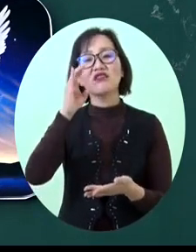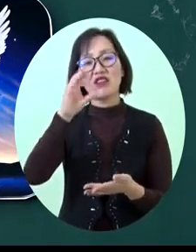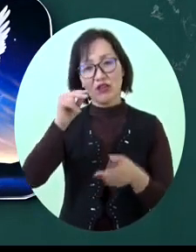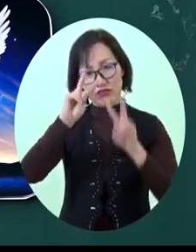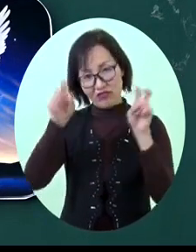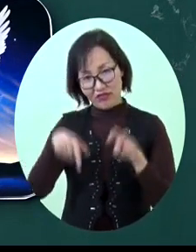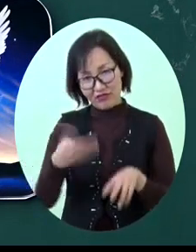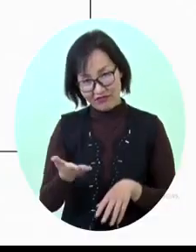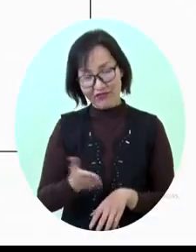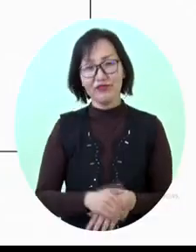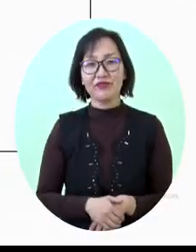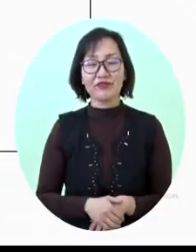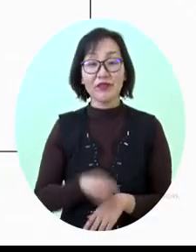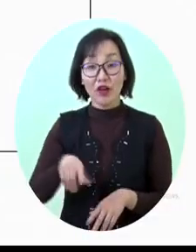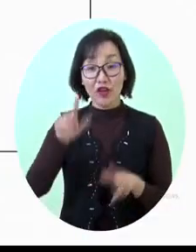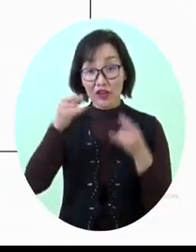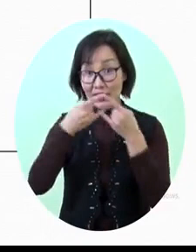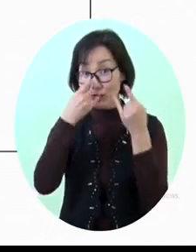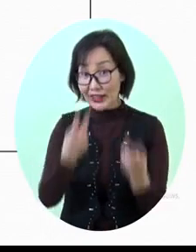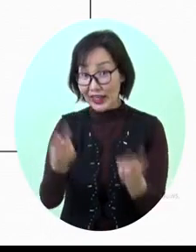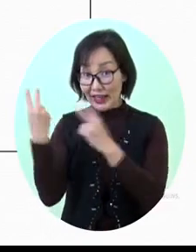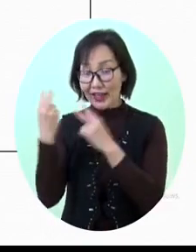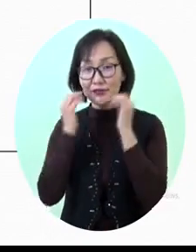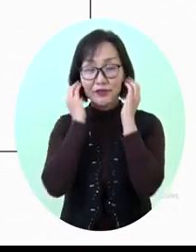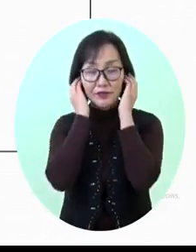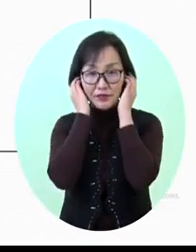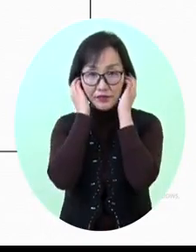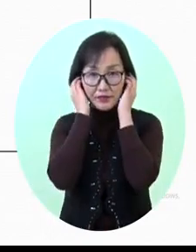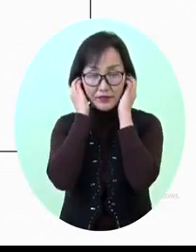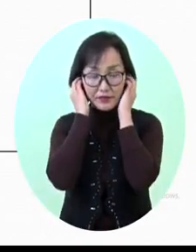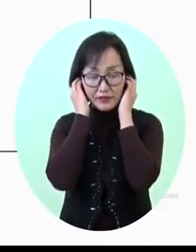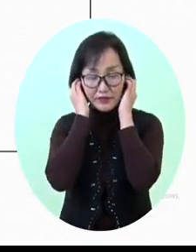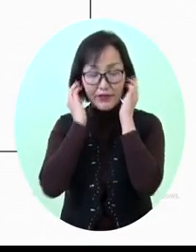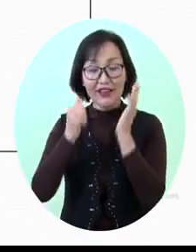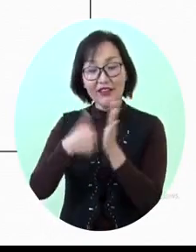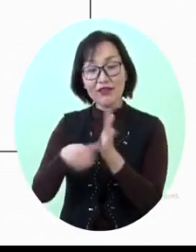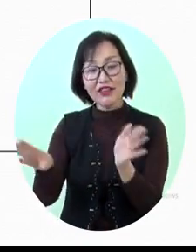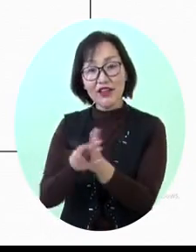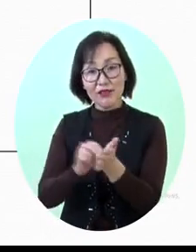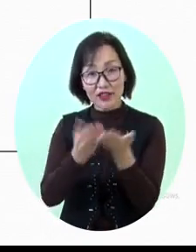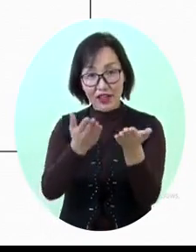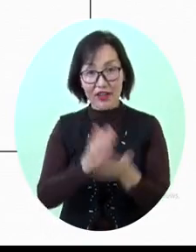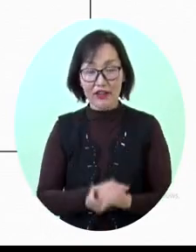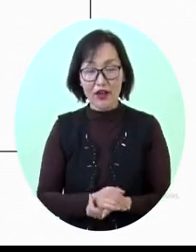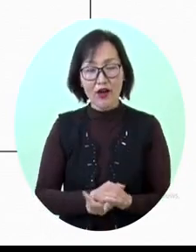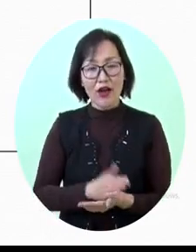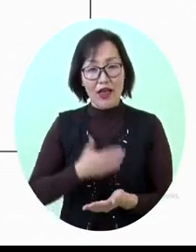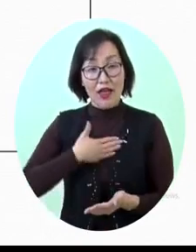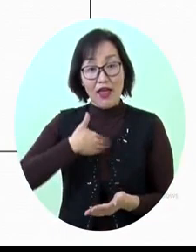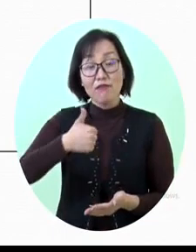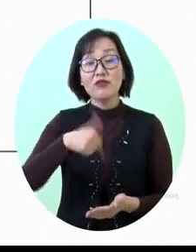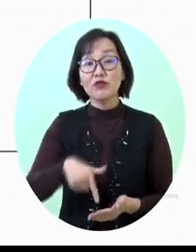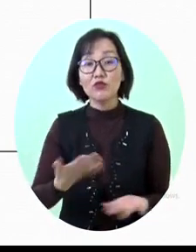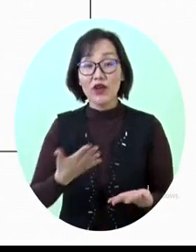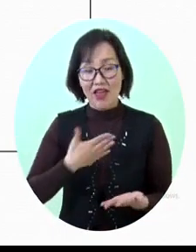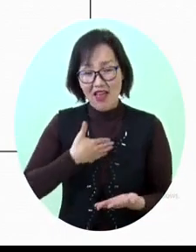сэтгэмж гэдэг байна нэ. За, тэгвэл бүгдээрээ дэлгэц рүүгээ хараад, за, дэвтэр дээрээ бичээд явна шүү. Бодит